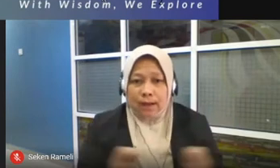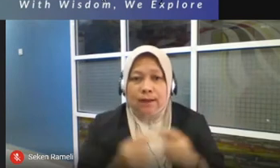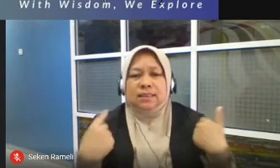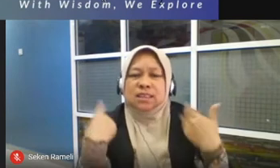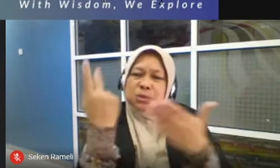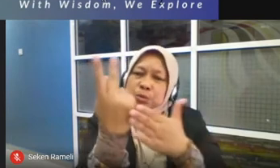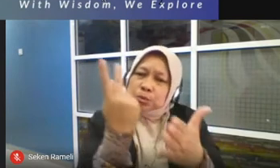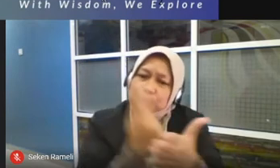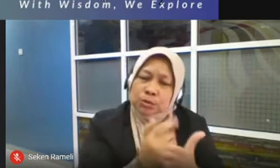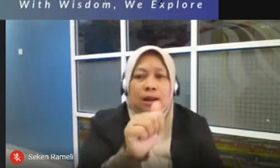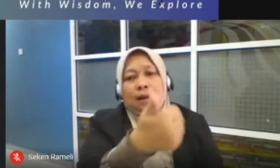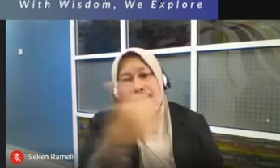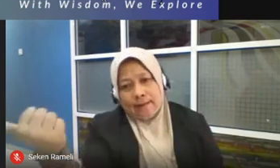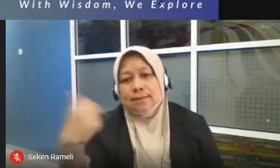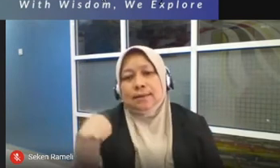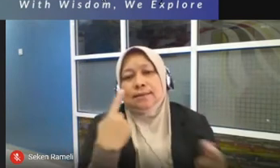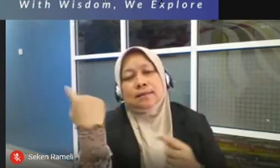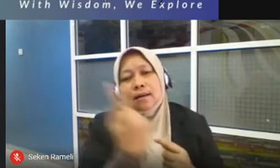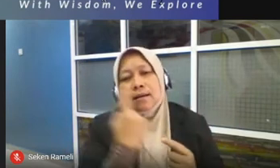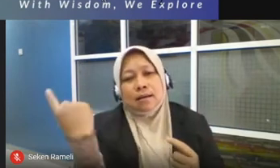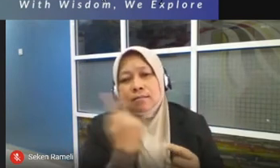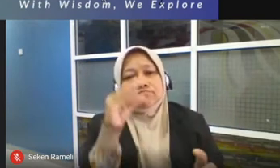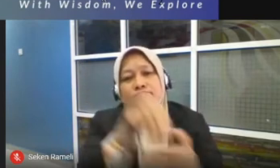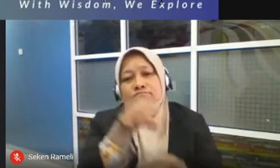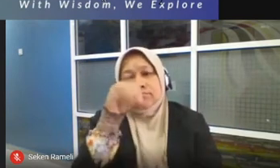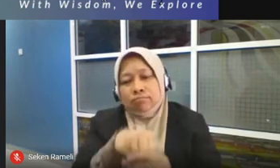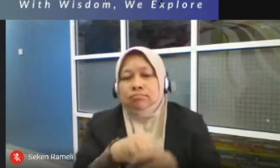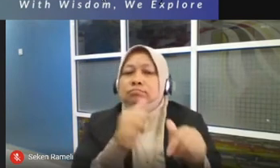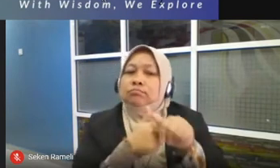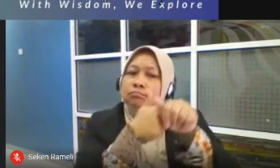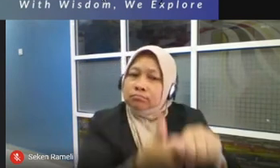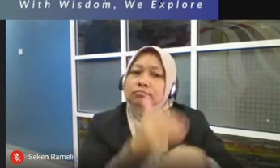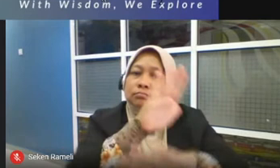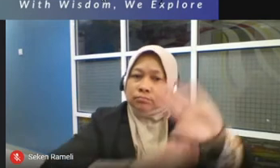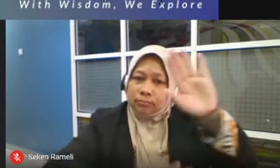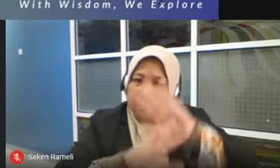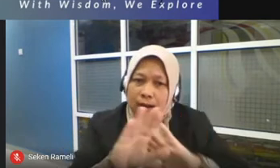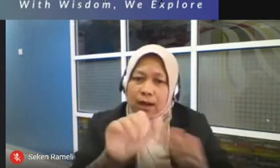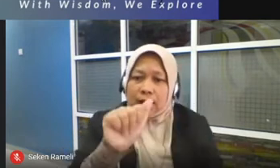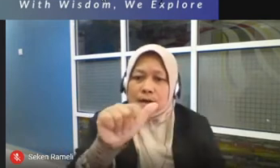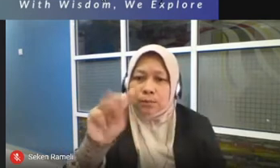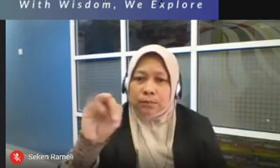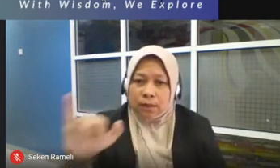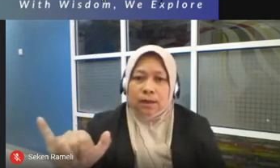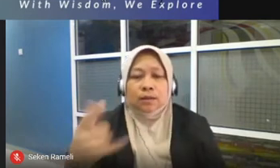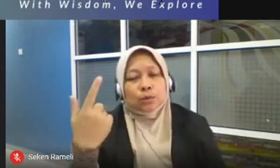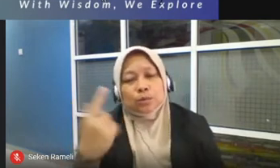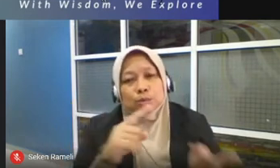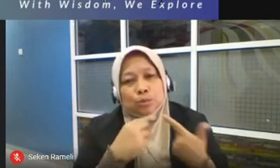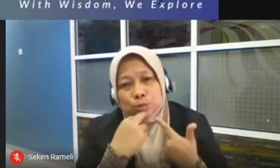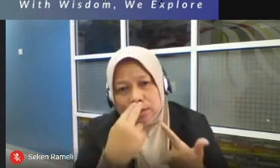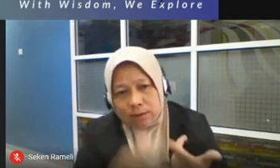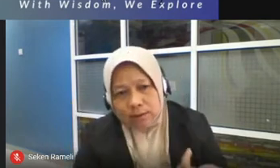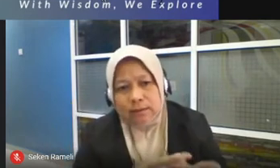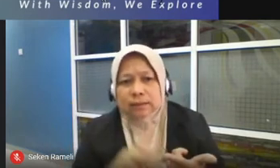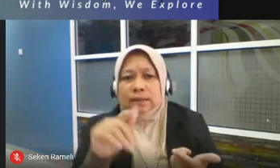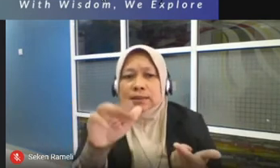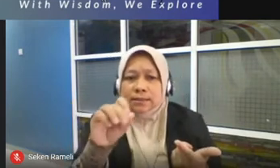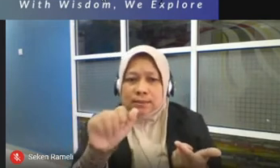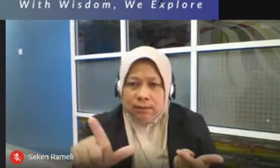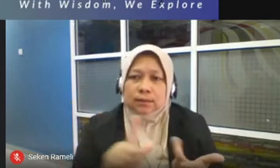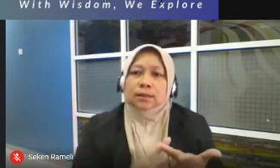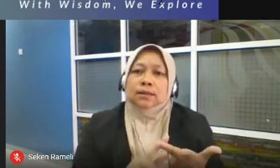yang lain yang selalu saya ikuti, antaranya alumni untuk Suara Kristal. Suara Kristal ni